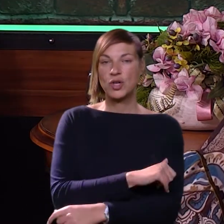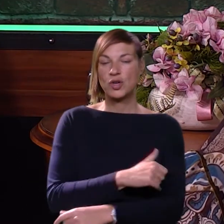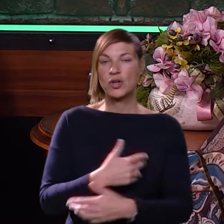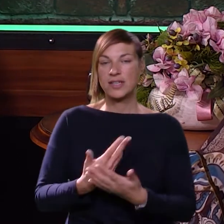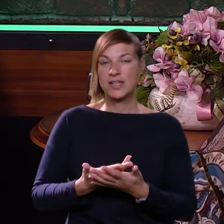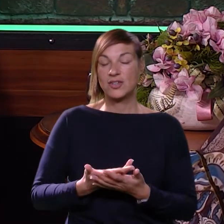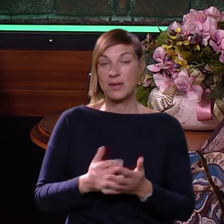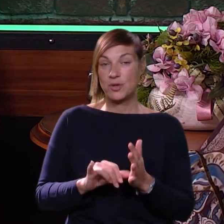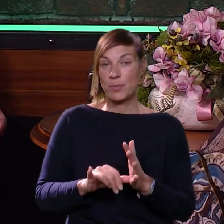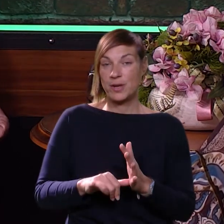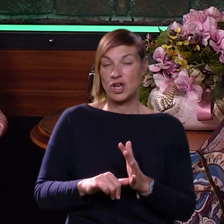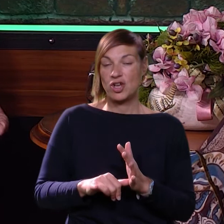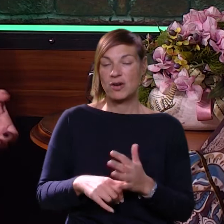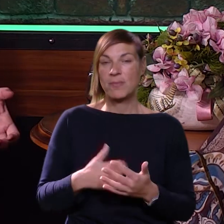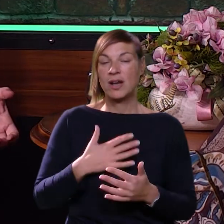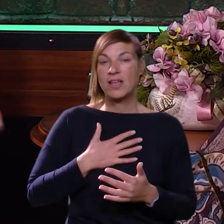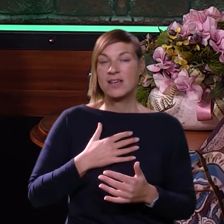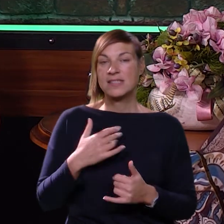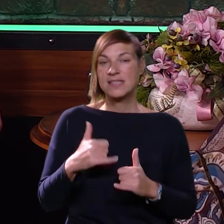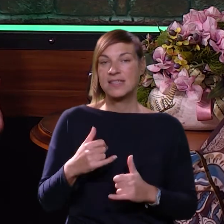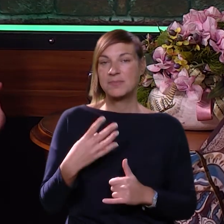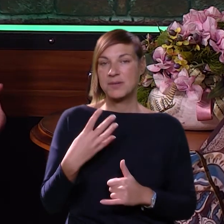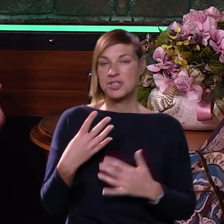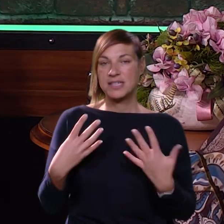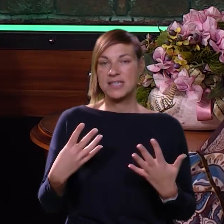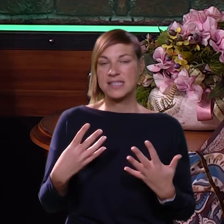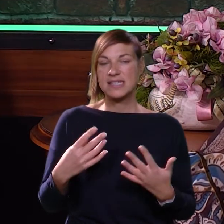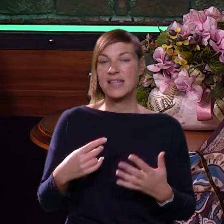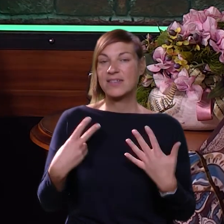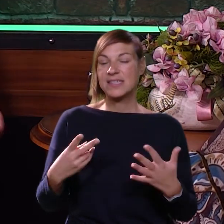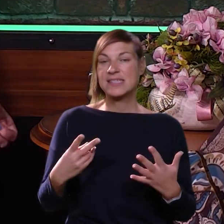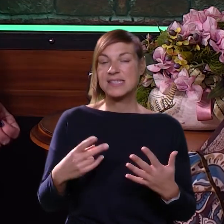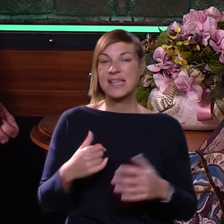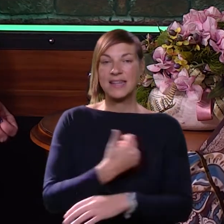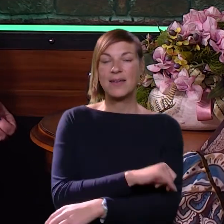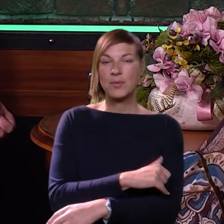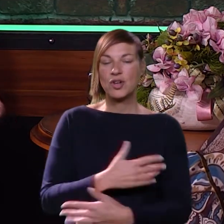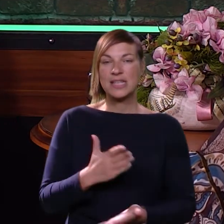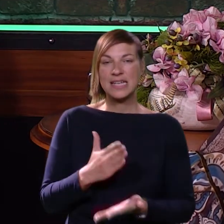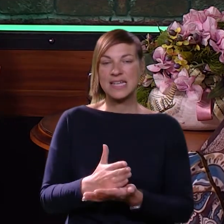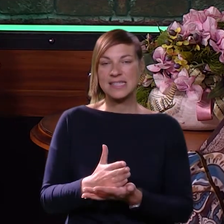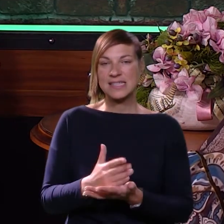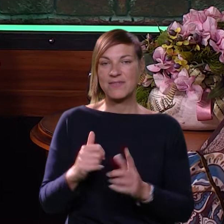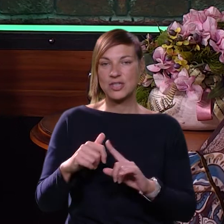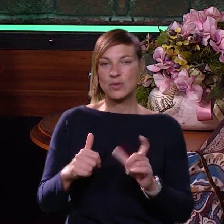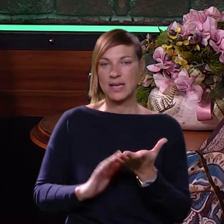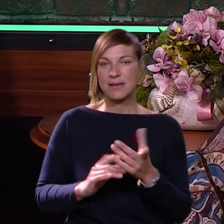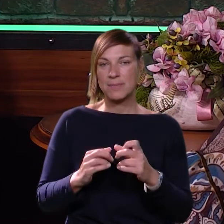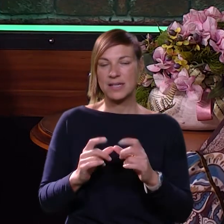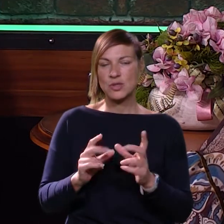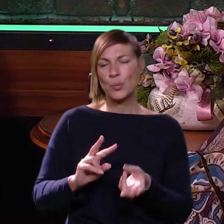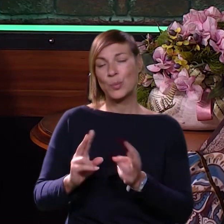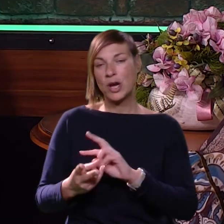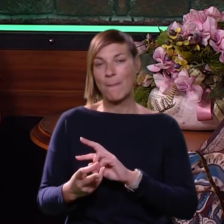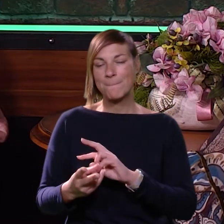trećoj godini, onda bi to bilo drugačije. Ja sad imam 49 i 7 godina sam u stvari već u